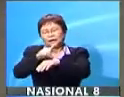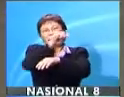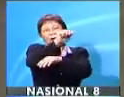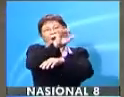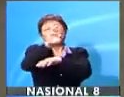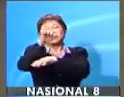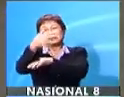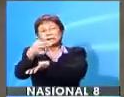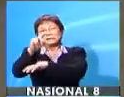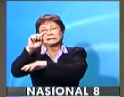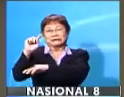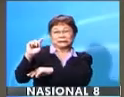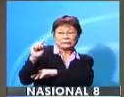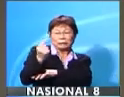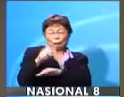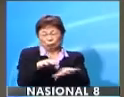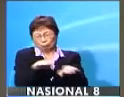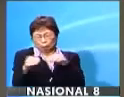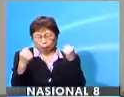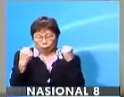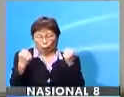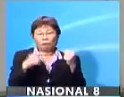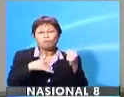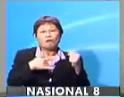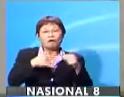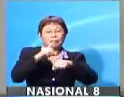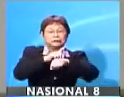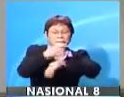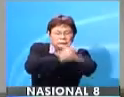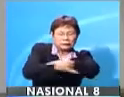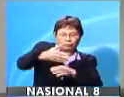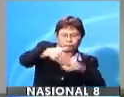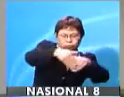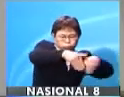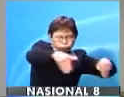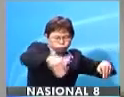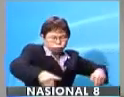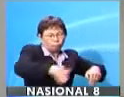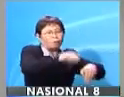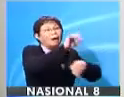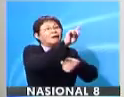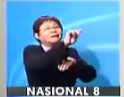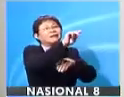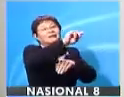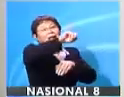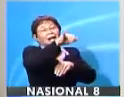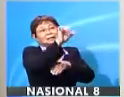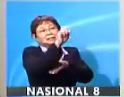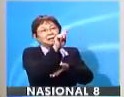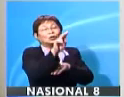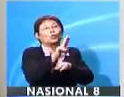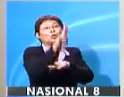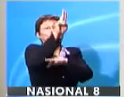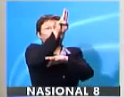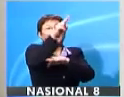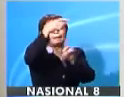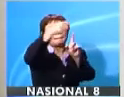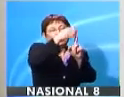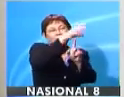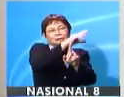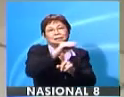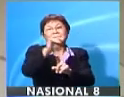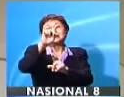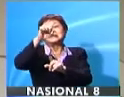Afghanistan sahaja. Gegaran kuat turut dirasai negara bersempadanan iaitu Tajikistan, utara Pakistan dan Delhi,